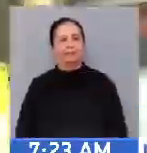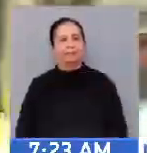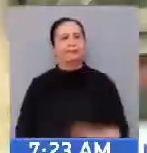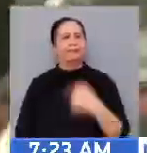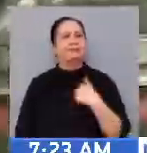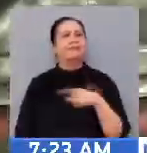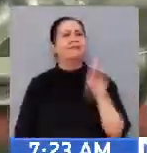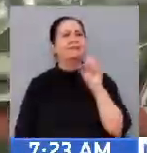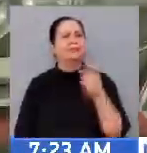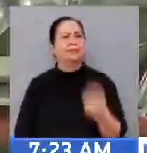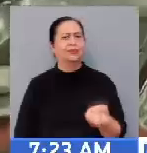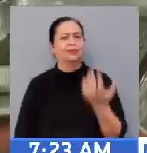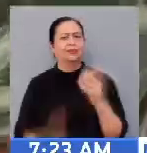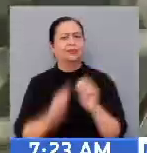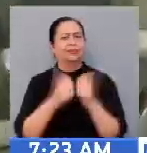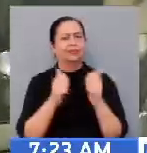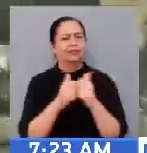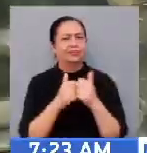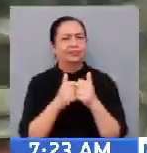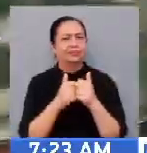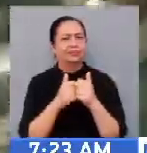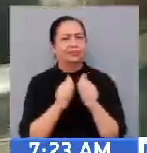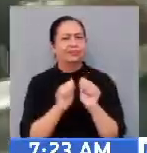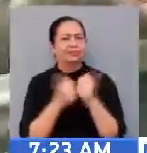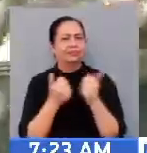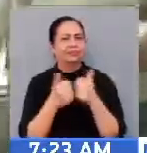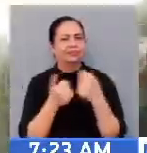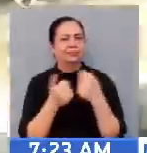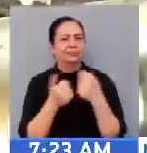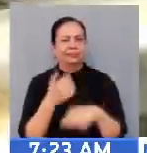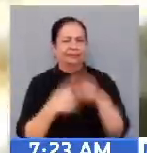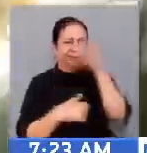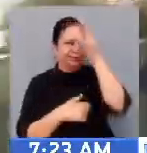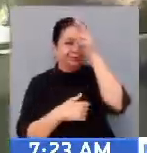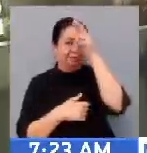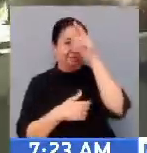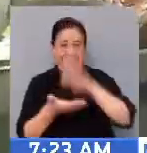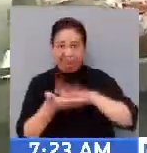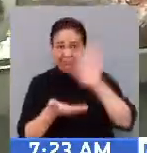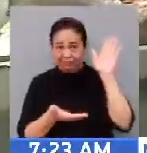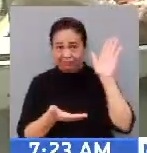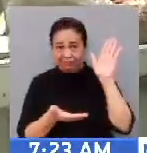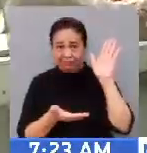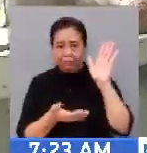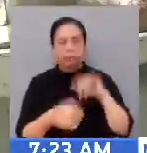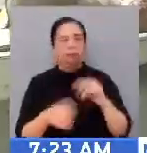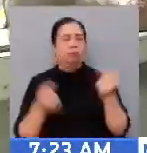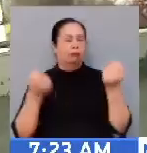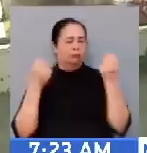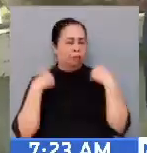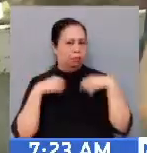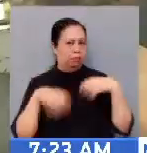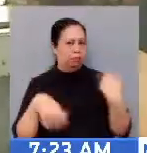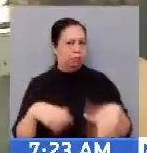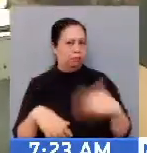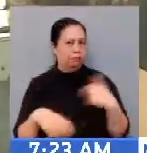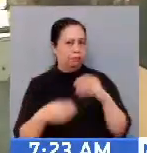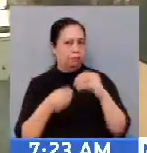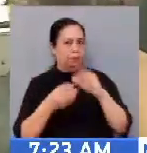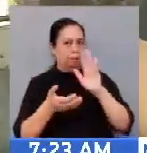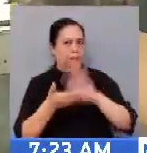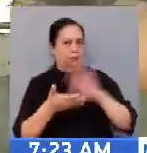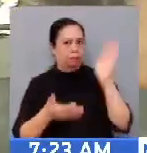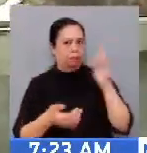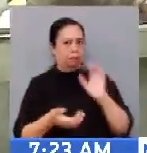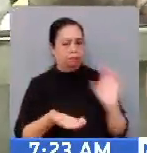Ay, no, ma'am. Kumusta ho presyo ng manok natin? Nagmahal ba? Naku, grabe po. Mas mahal pa ho ang kuhunan namin ngayon